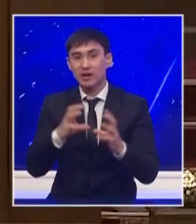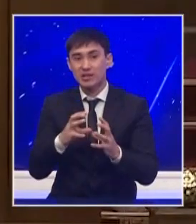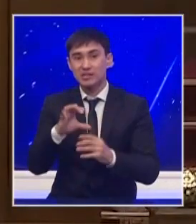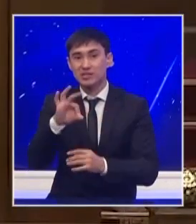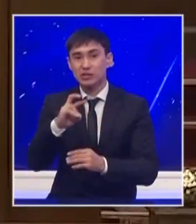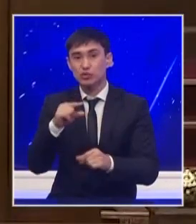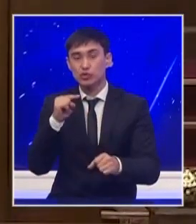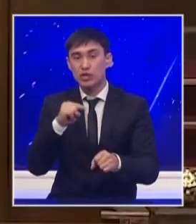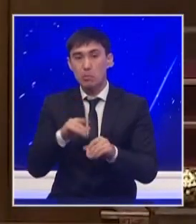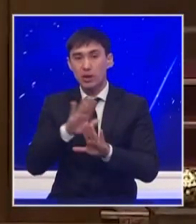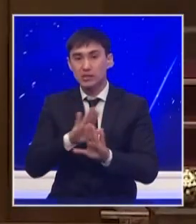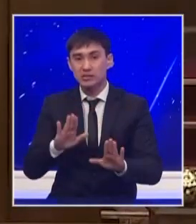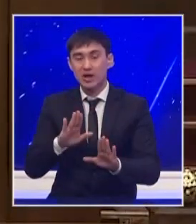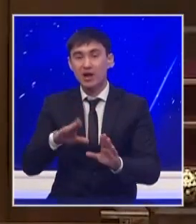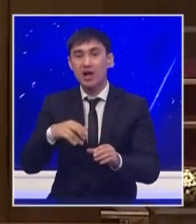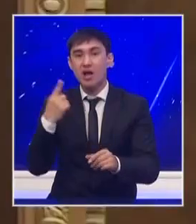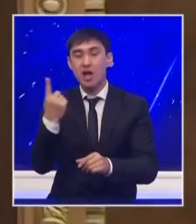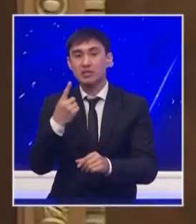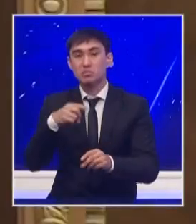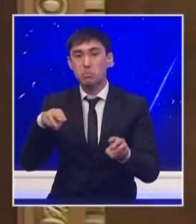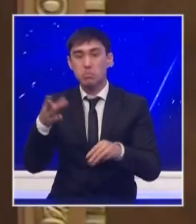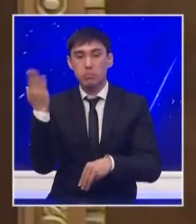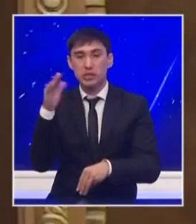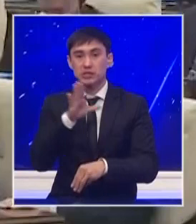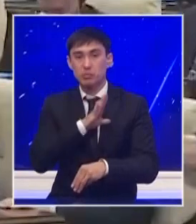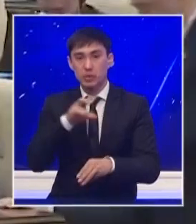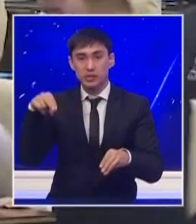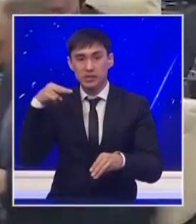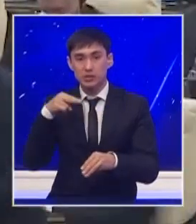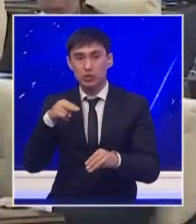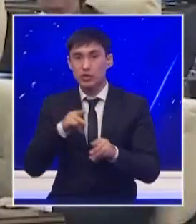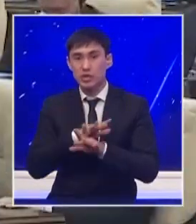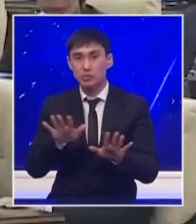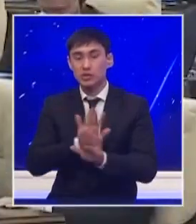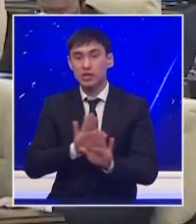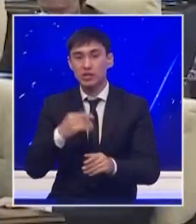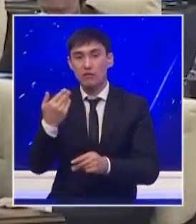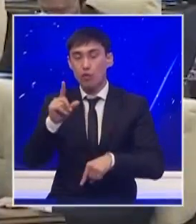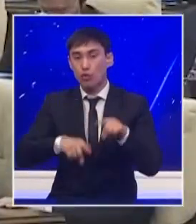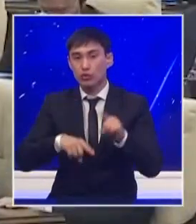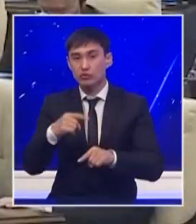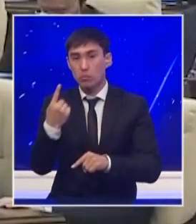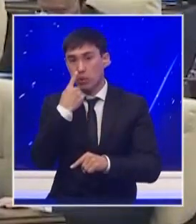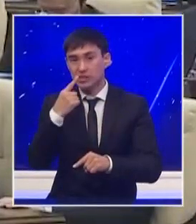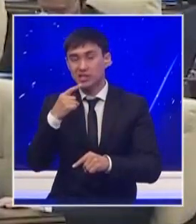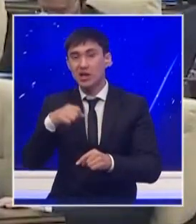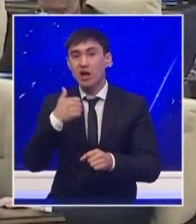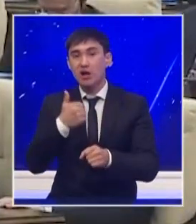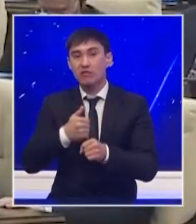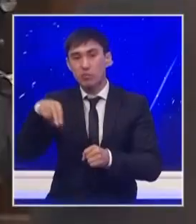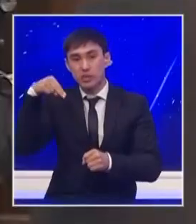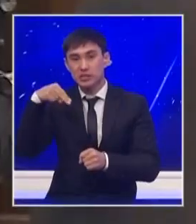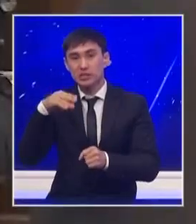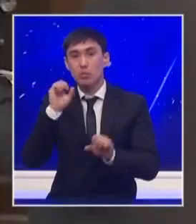неприкосновенности как экс-президент что не распространяется на его родственников отныне близки экс-главы государства